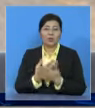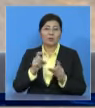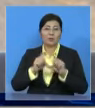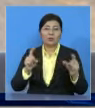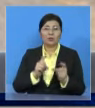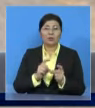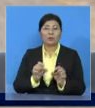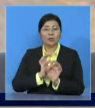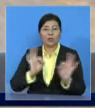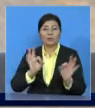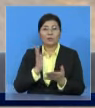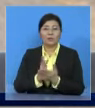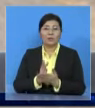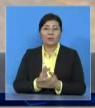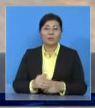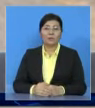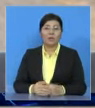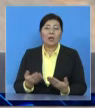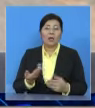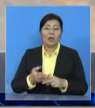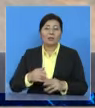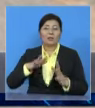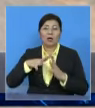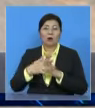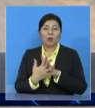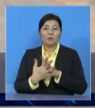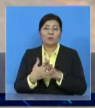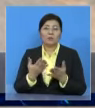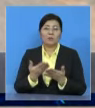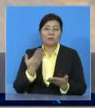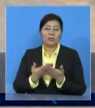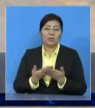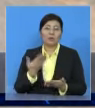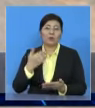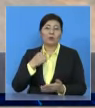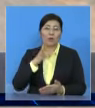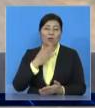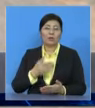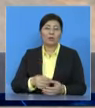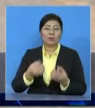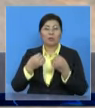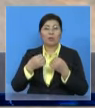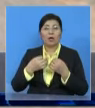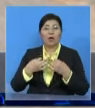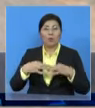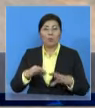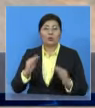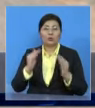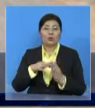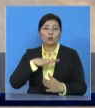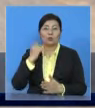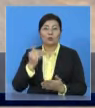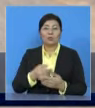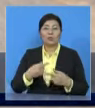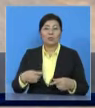бұл халыққа үлкен әсер етеді. Себебі қазір ауылымызға жеген мысалға бұрынғы уақыттарда бос үйлер көп еді, қазіргі кезеңде жан жақтан көшіп келіп